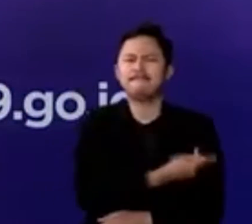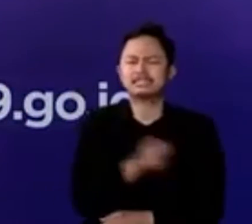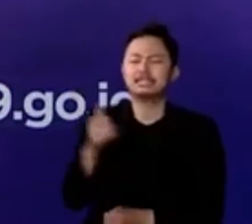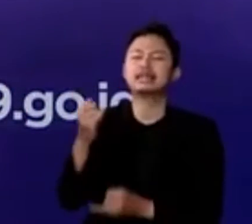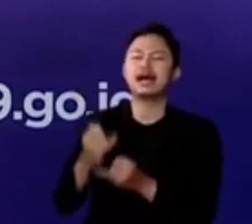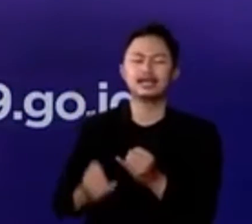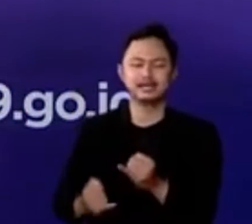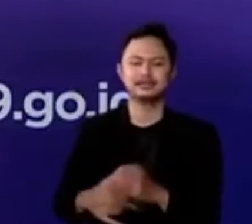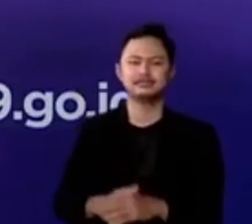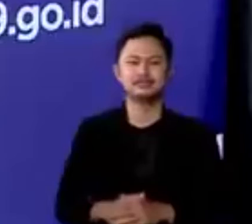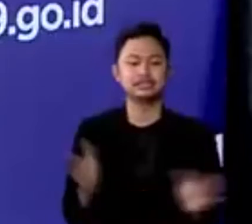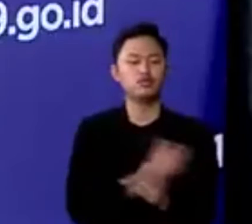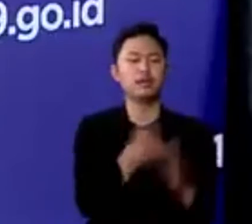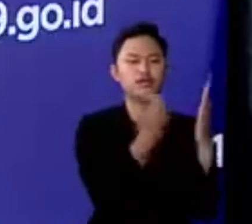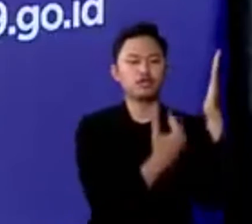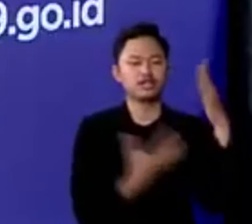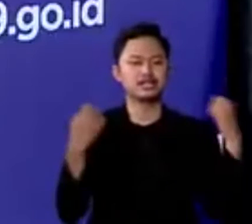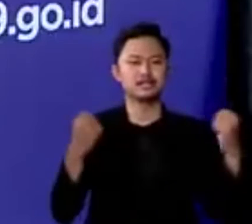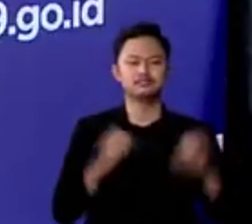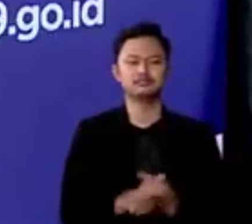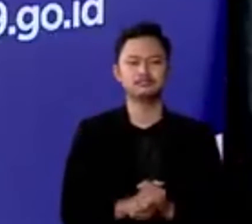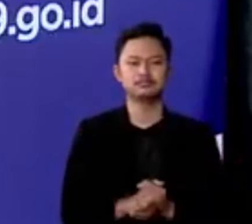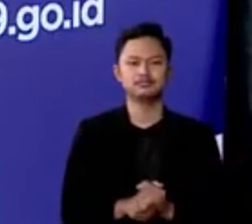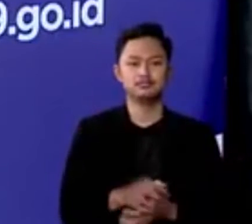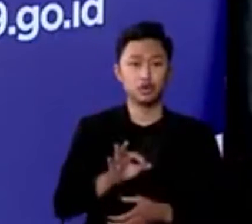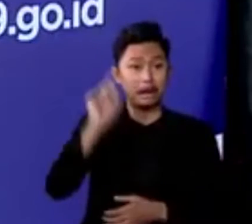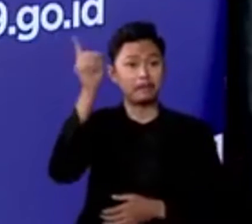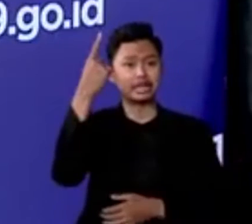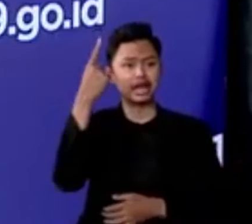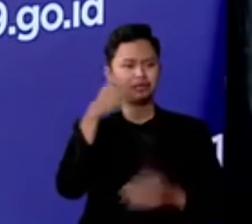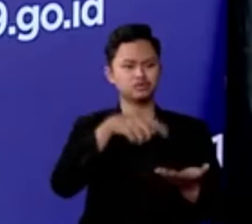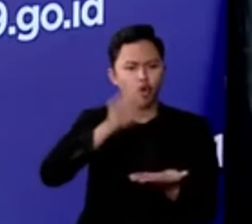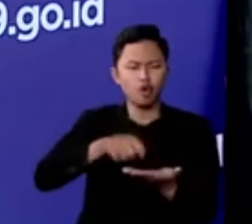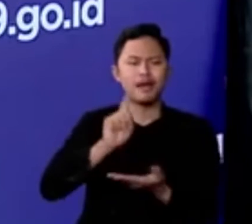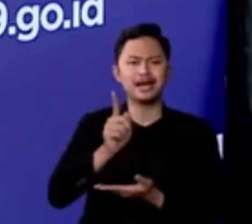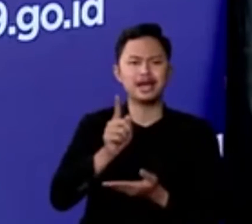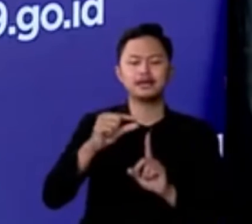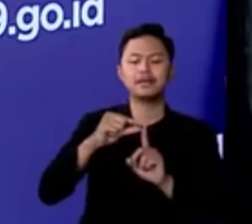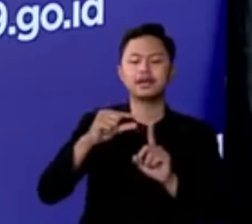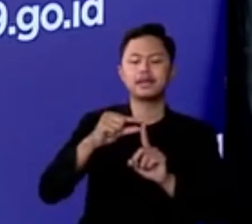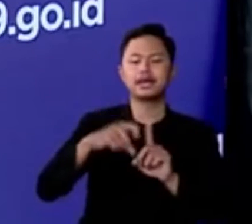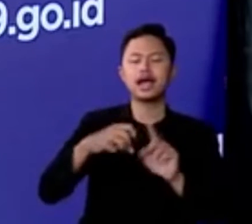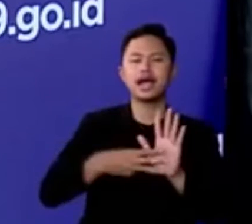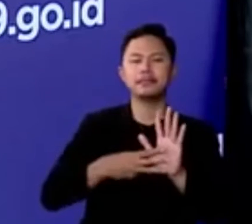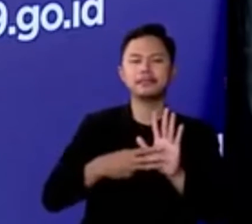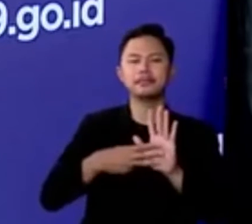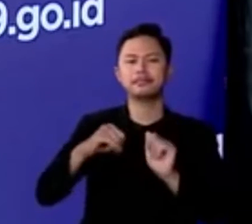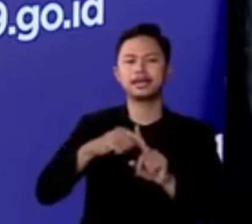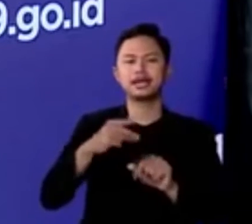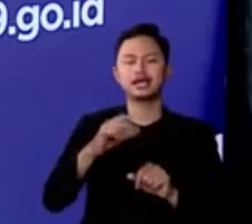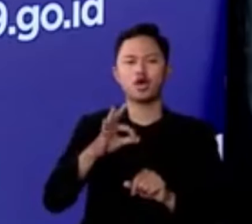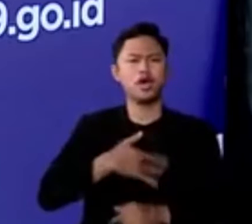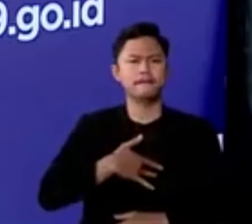nah tapi selama ini kan pemerintah memberlakukan beberapa regulasi yang terakhir ini kan ppkm micro ini dinamikanya gimana Apakah